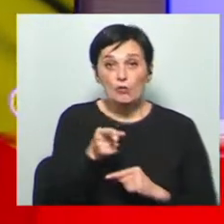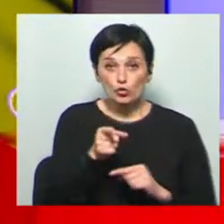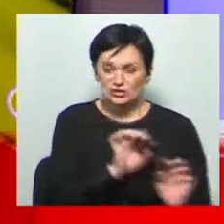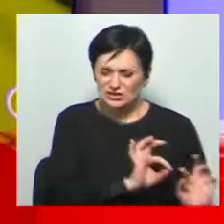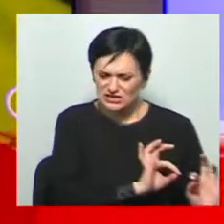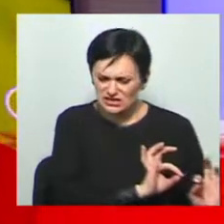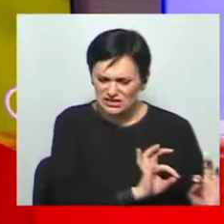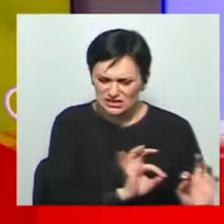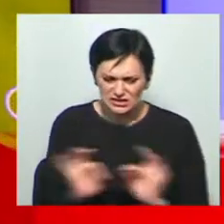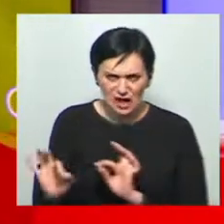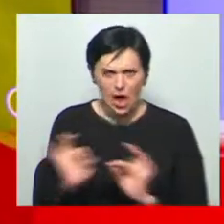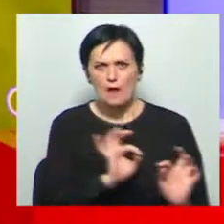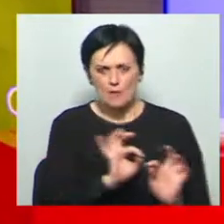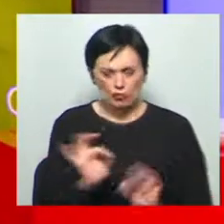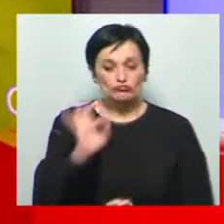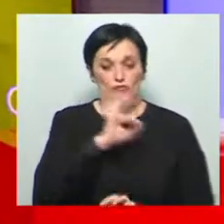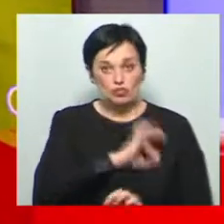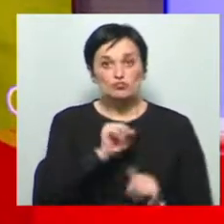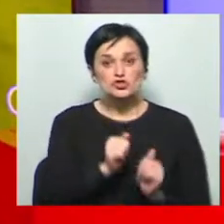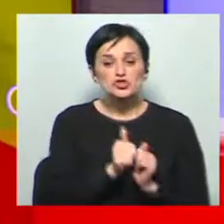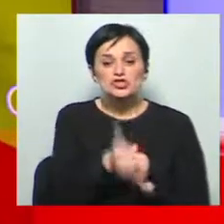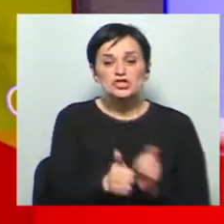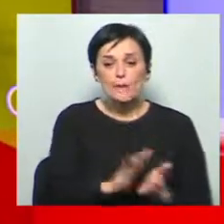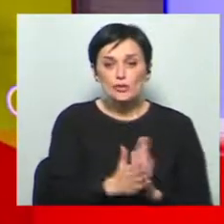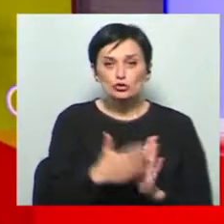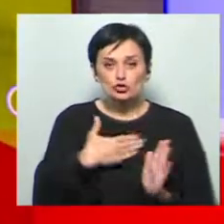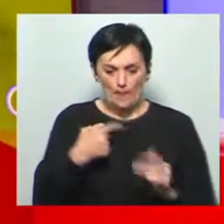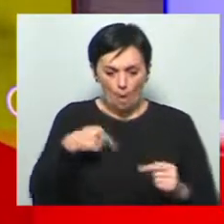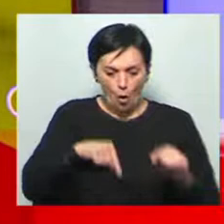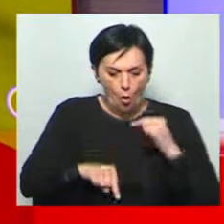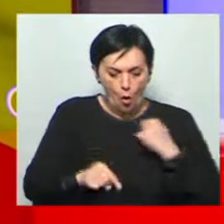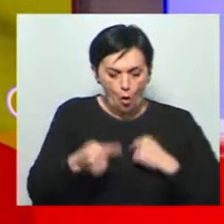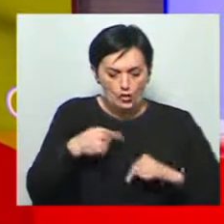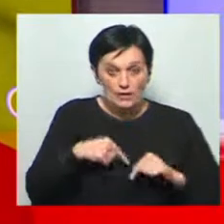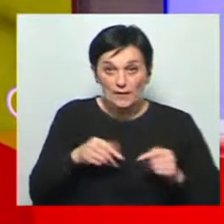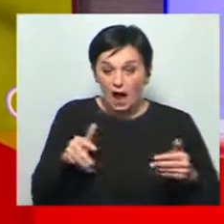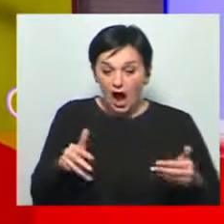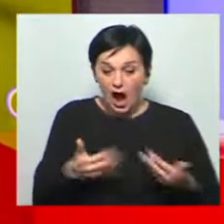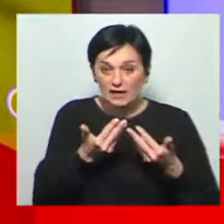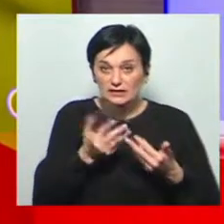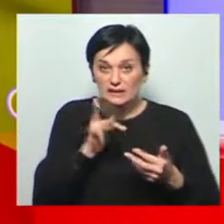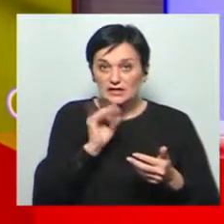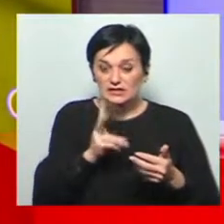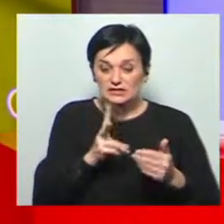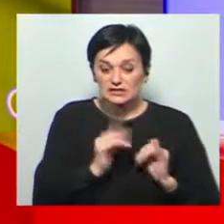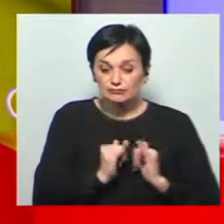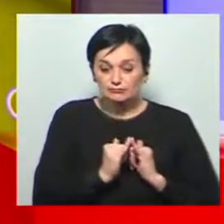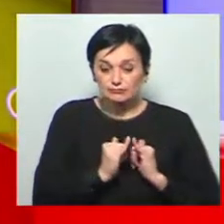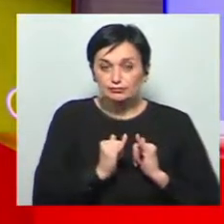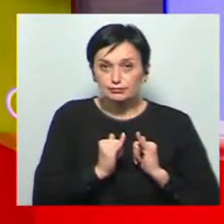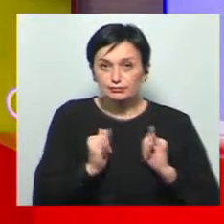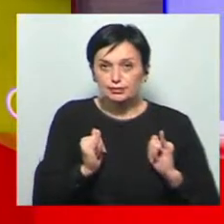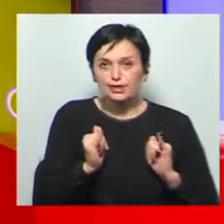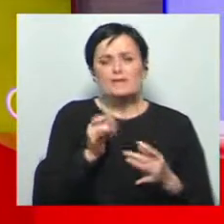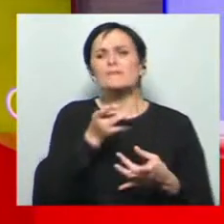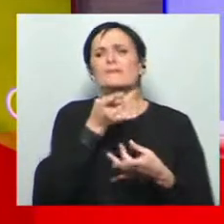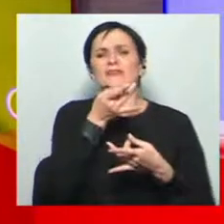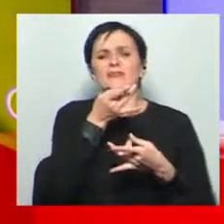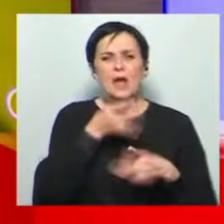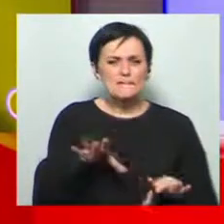სისტემატური გამოყენება შეიძლება იყოს წინაპირობა იმისა, რომ ჩემს ორგანიზმში ანთების რისკები გაიზარდოს. და